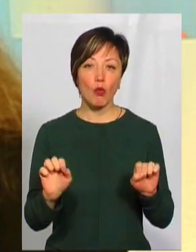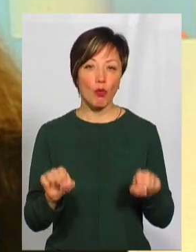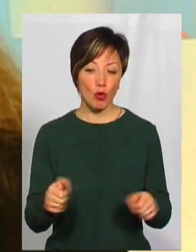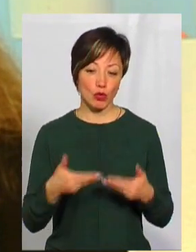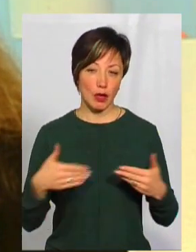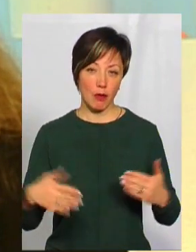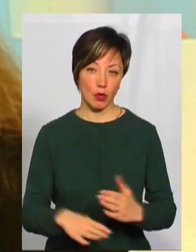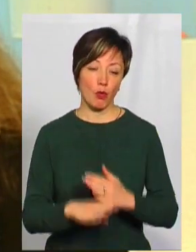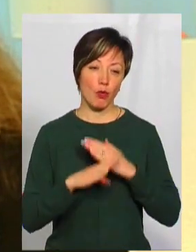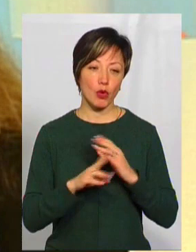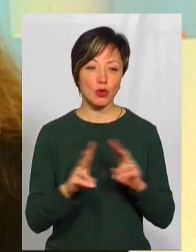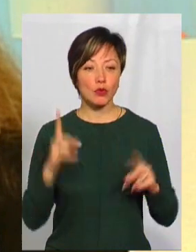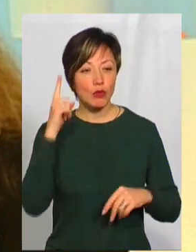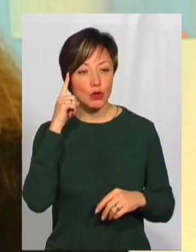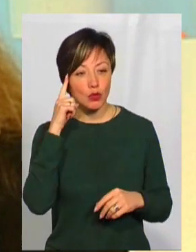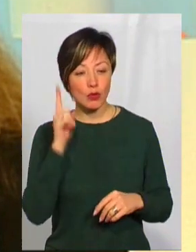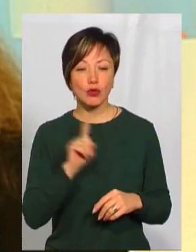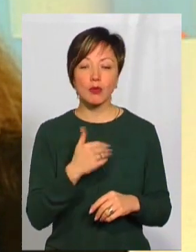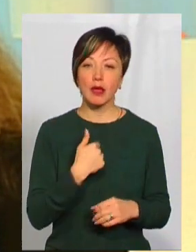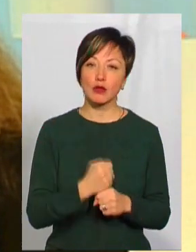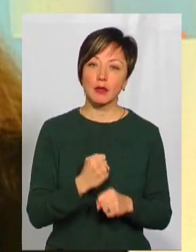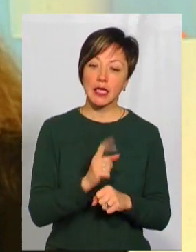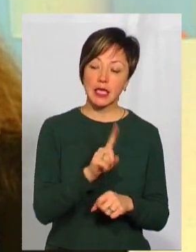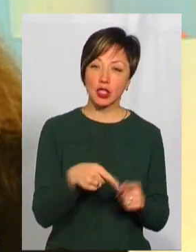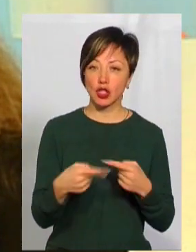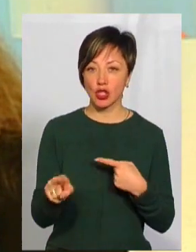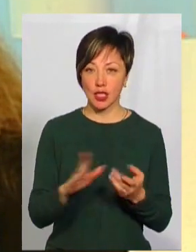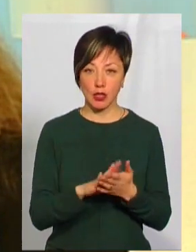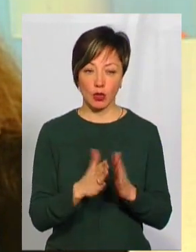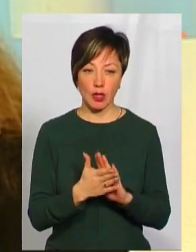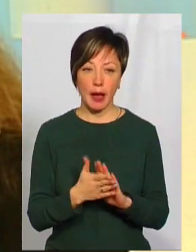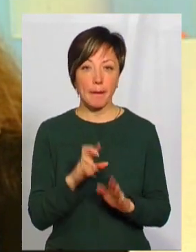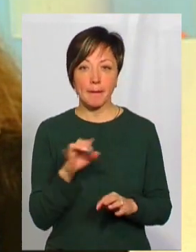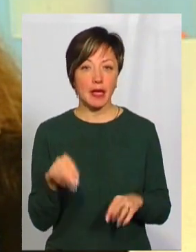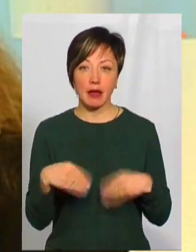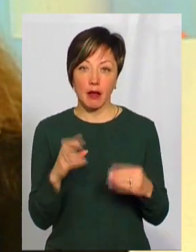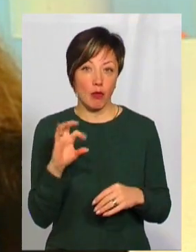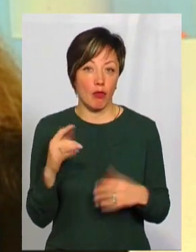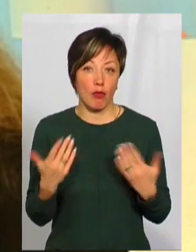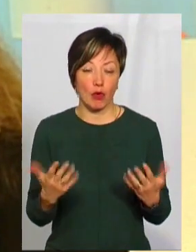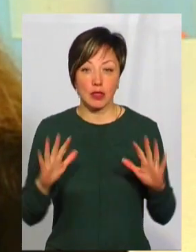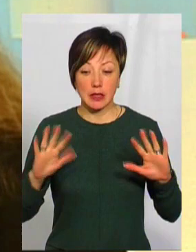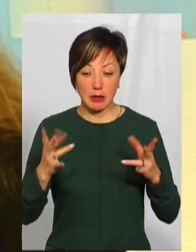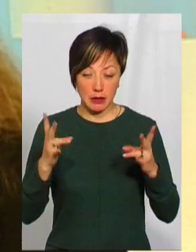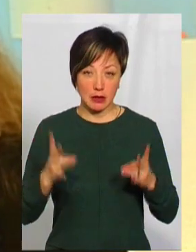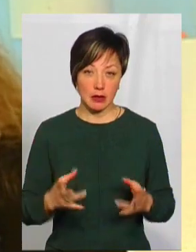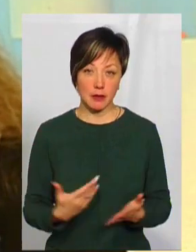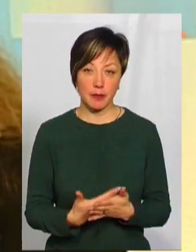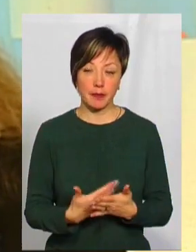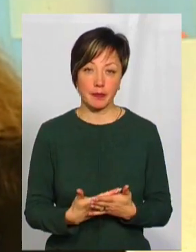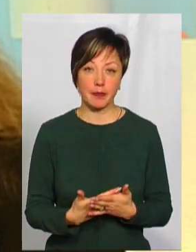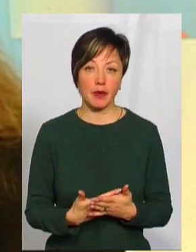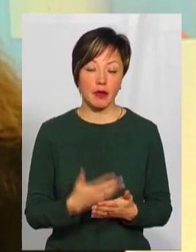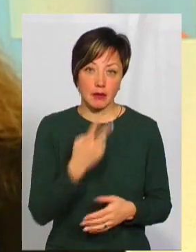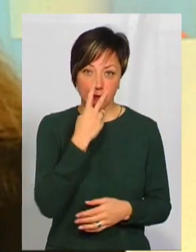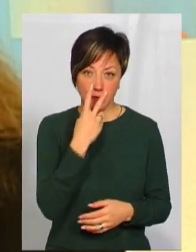нам допомогти, хай хтось подумає, що би я зробив в тій чи іншій ситуації. От якби, не дай Бог, сталася така біда,